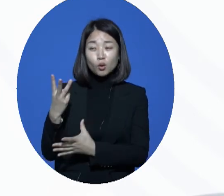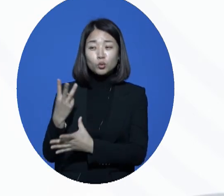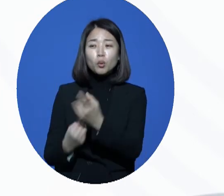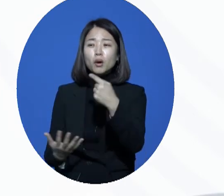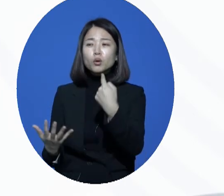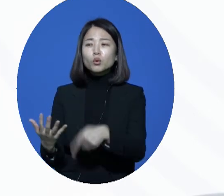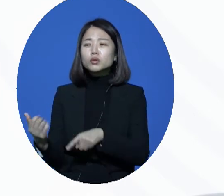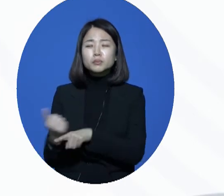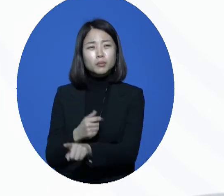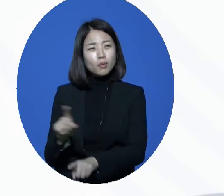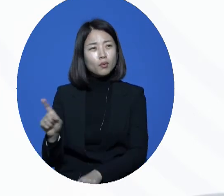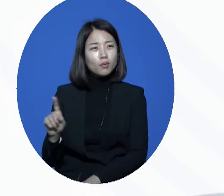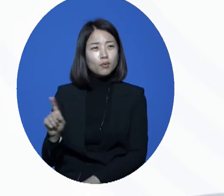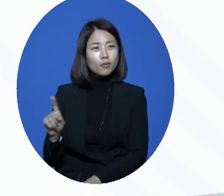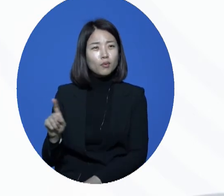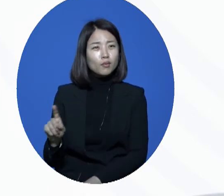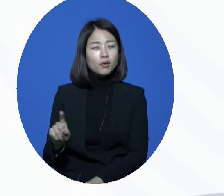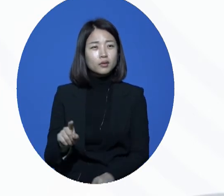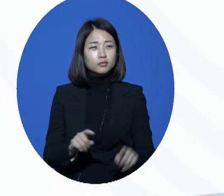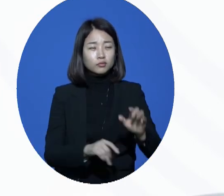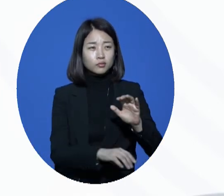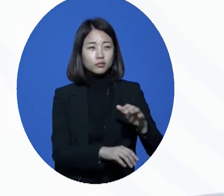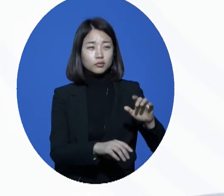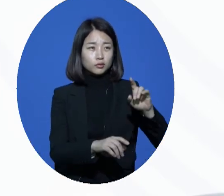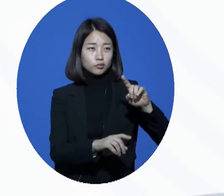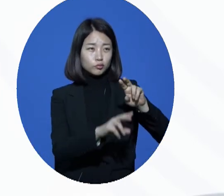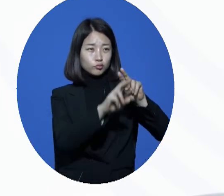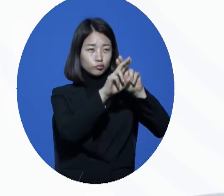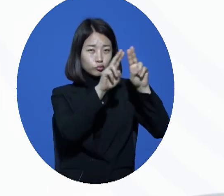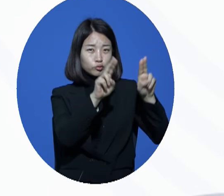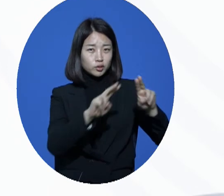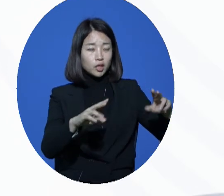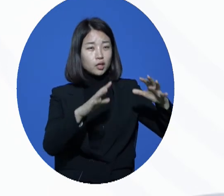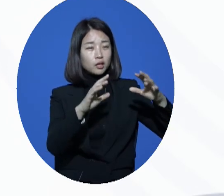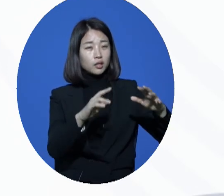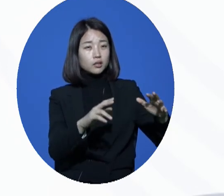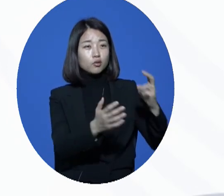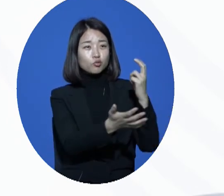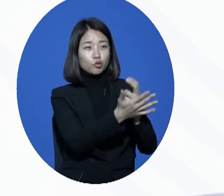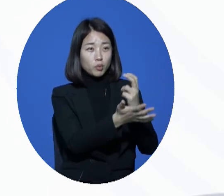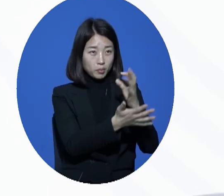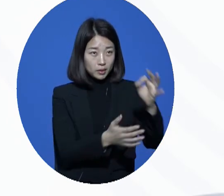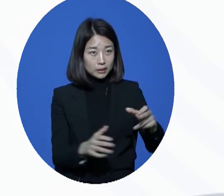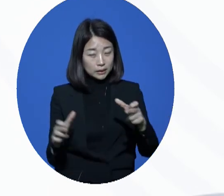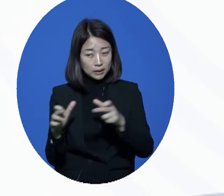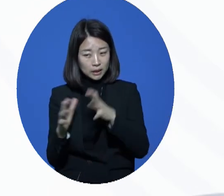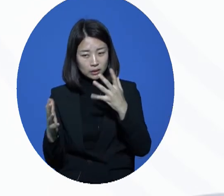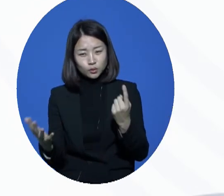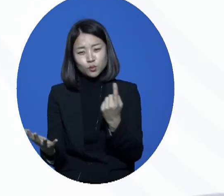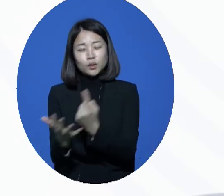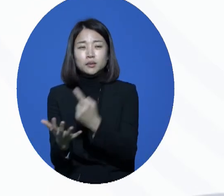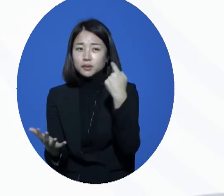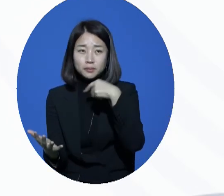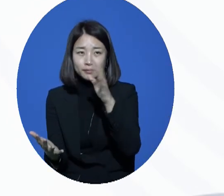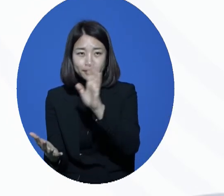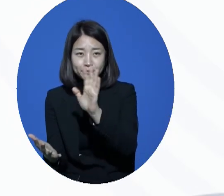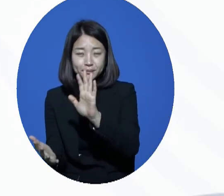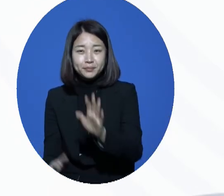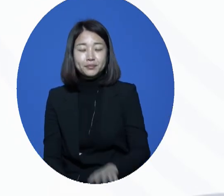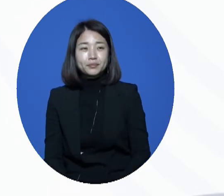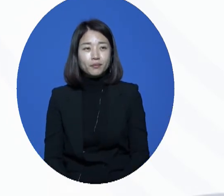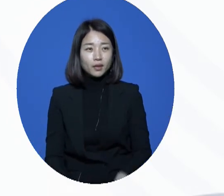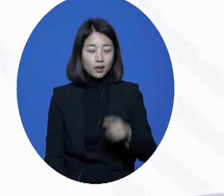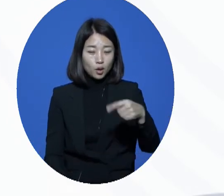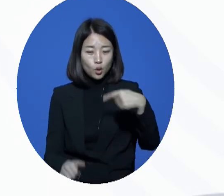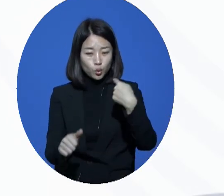의미는 무엇인가? 국제규범이 주장하는 통합교육이란 단지 장애 학생을 학교에 포함시킨다는 의미가 아니다. 주요